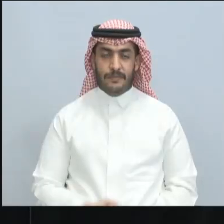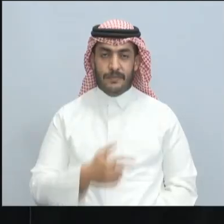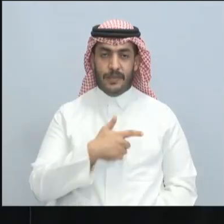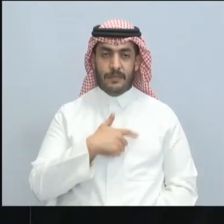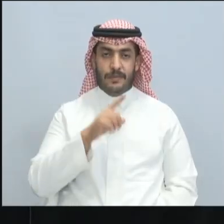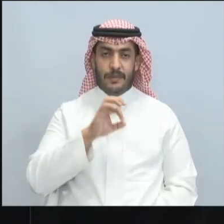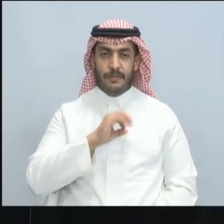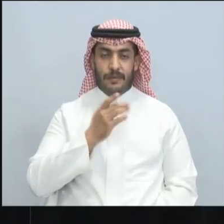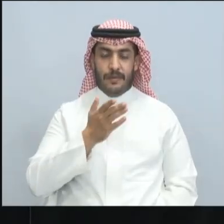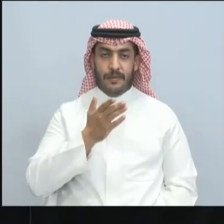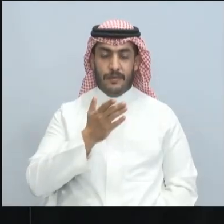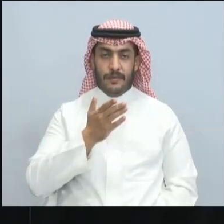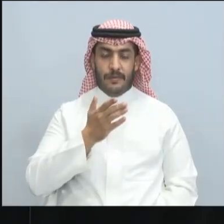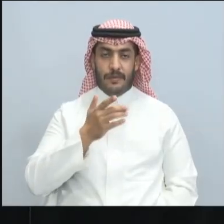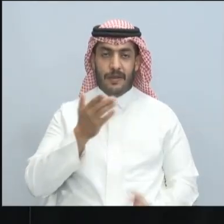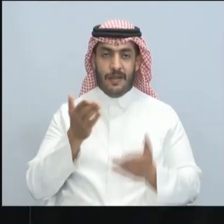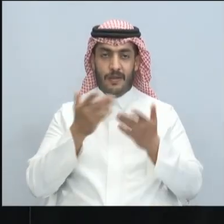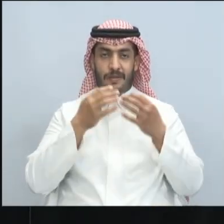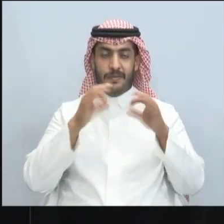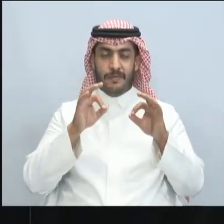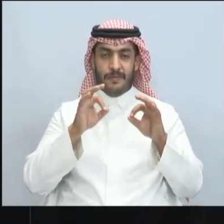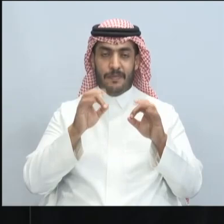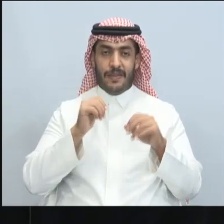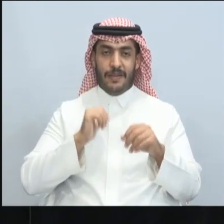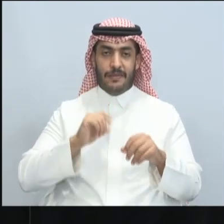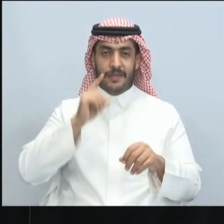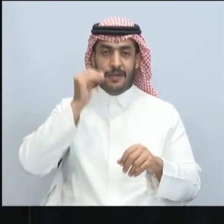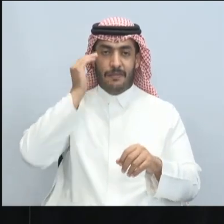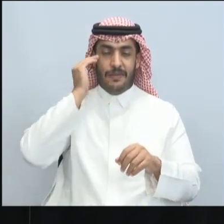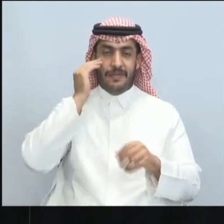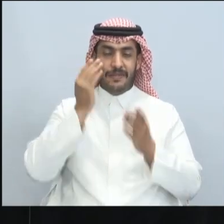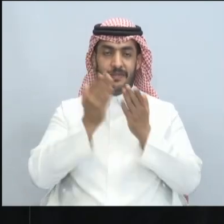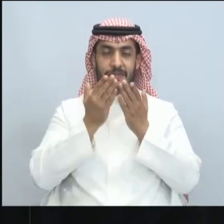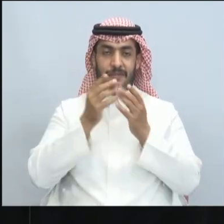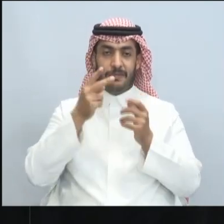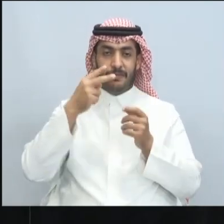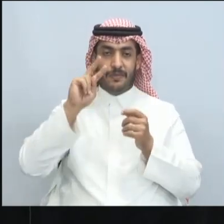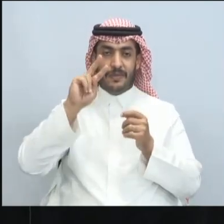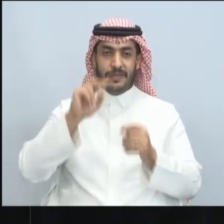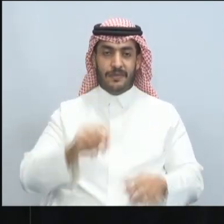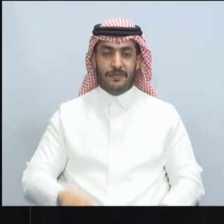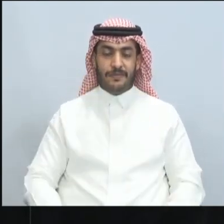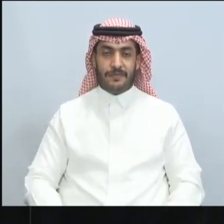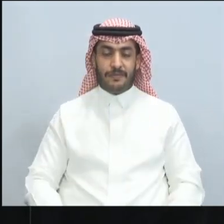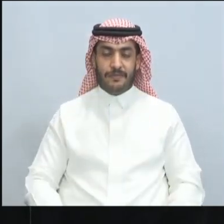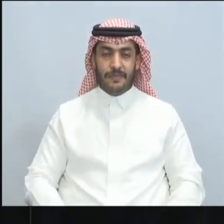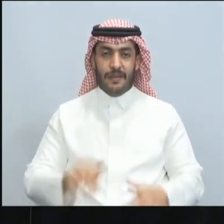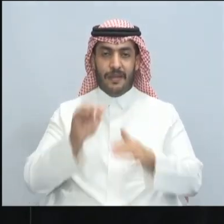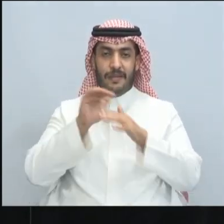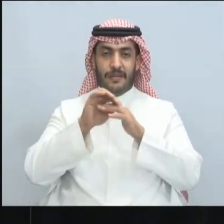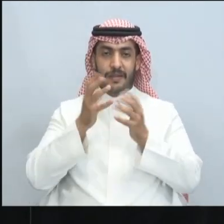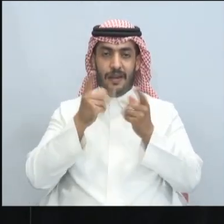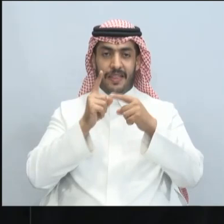بسم الله الرحمن الرحيم اهلا وسهلا بكم طلاب وطالبات الصف الثثاني متوسط في